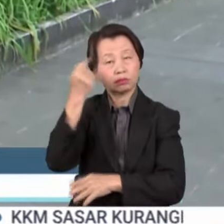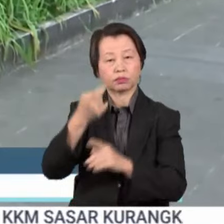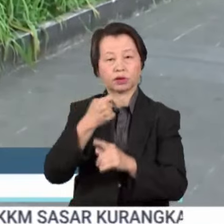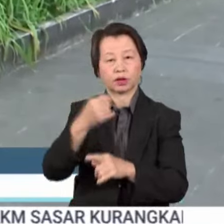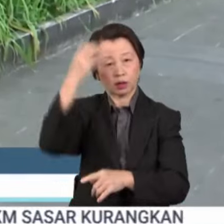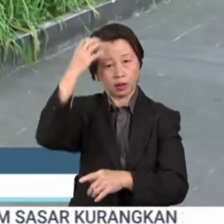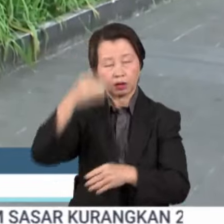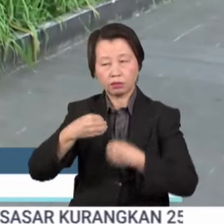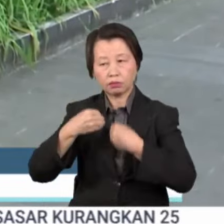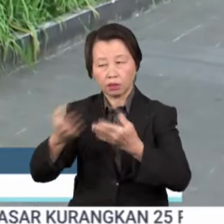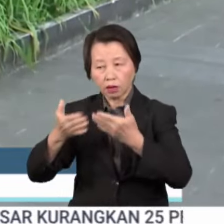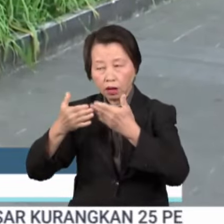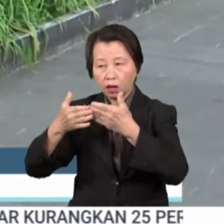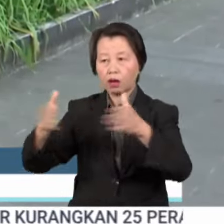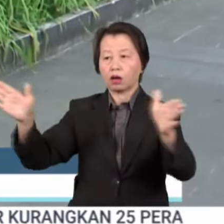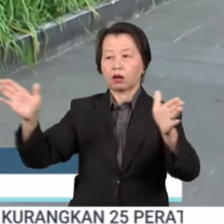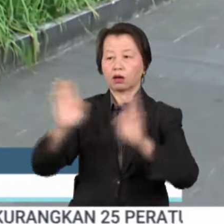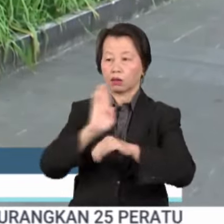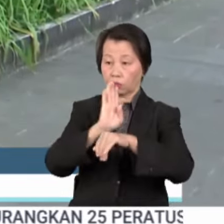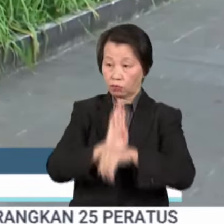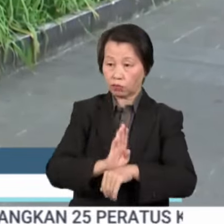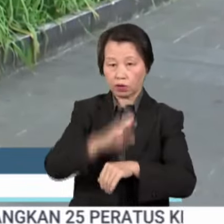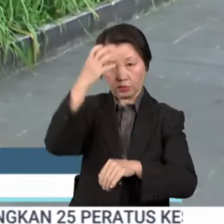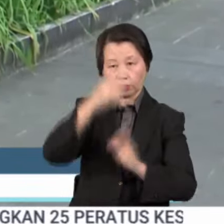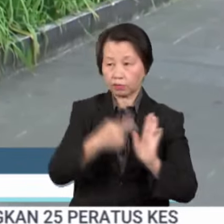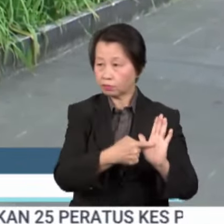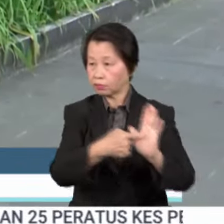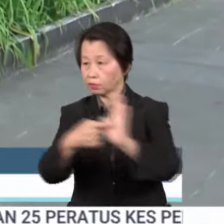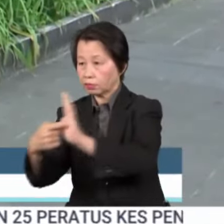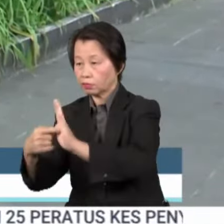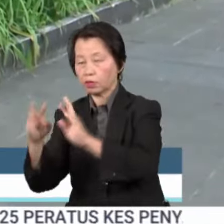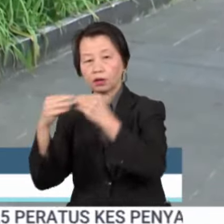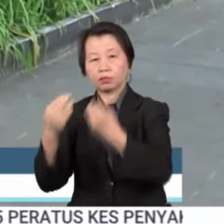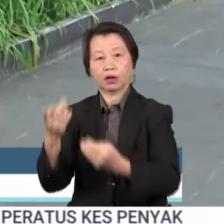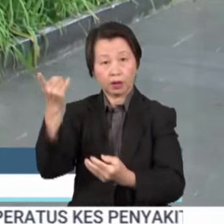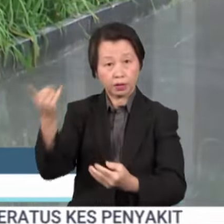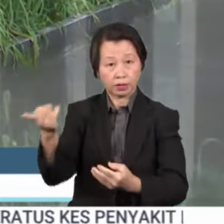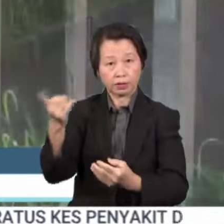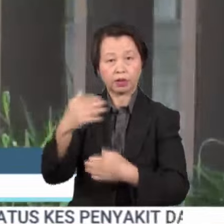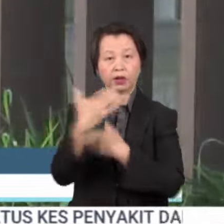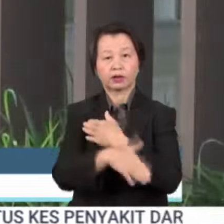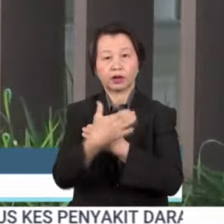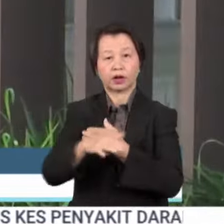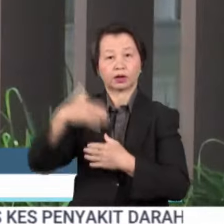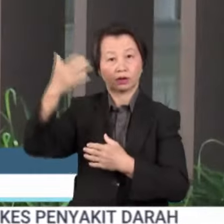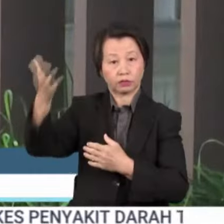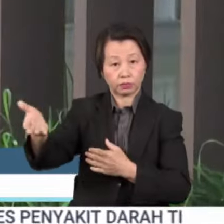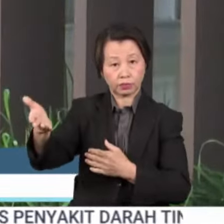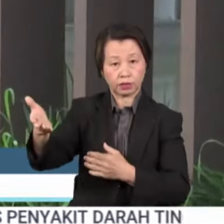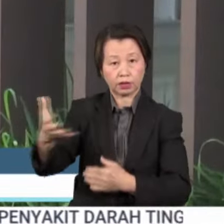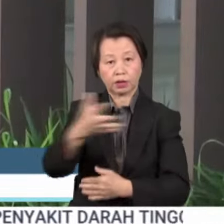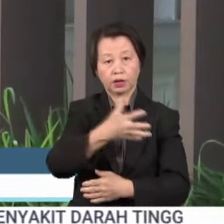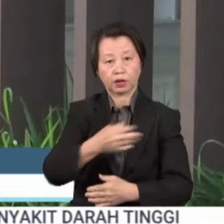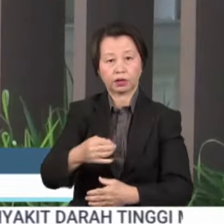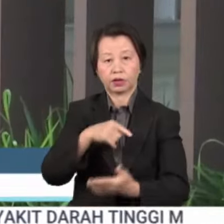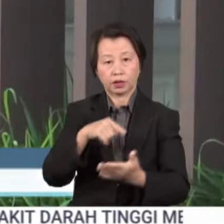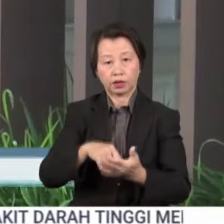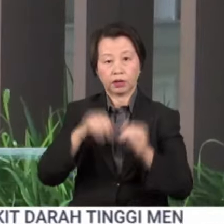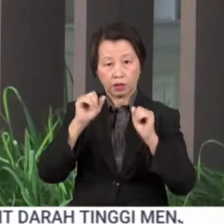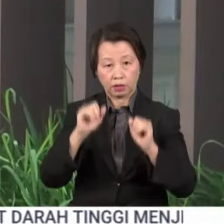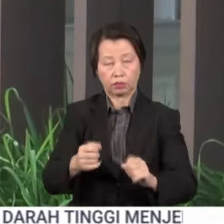memberi pendedahan budaya Selangor kepada masyarakat di negara jiran. Selain itu, ia juga